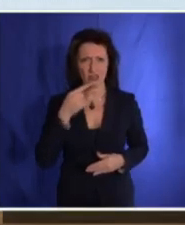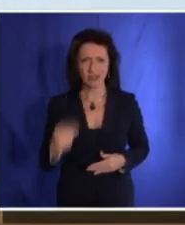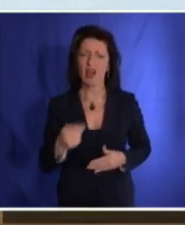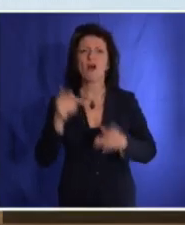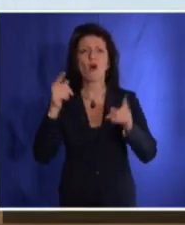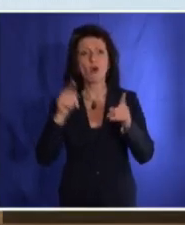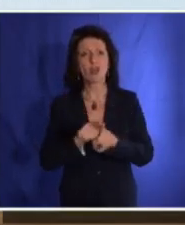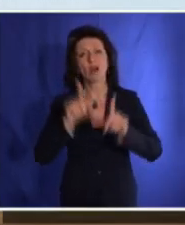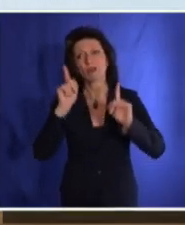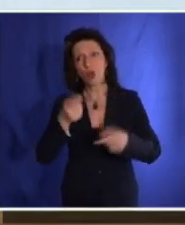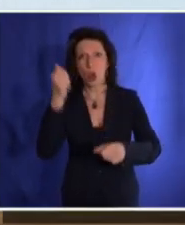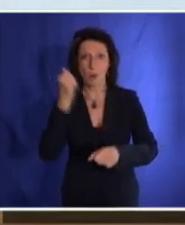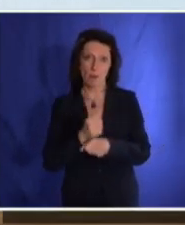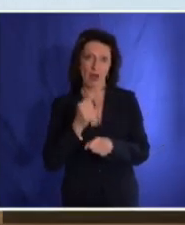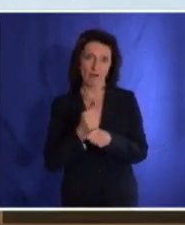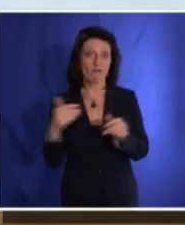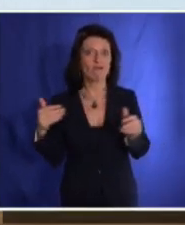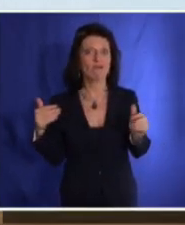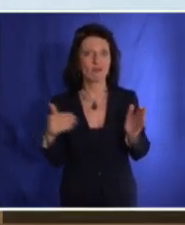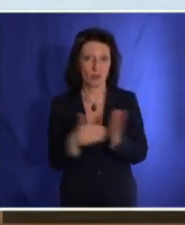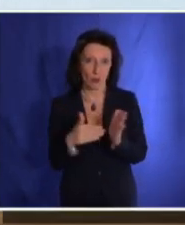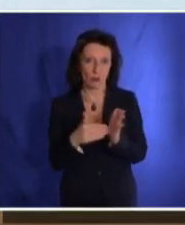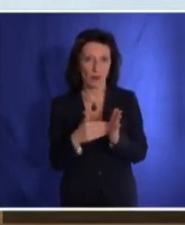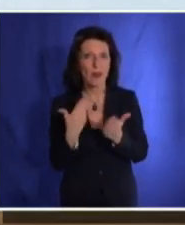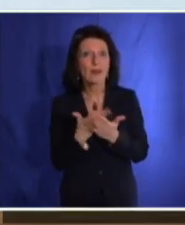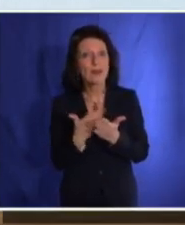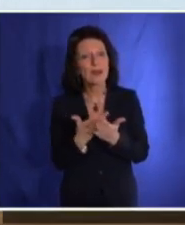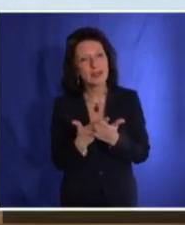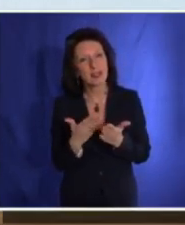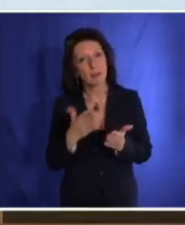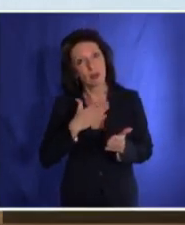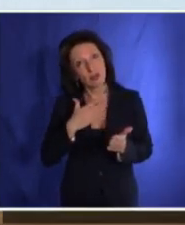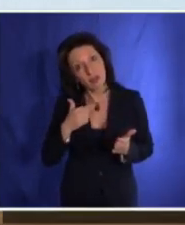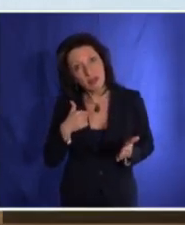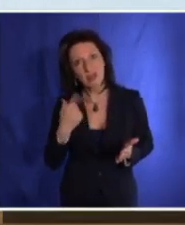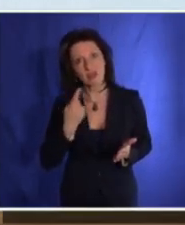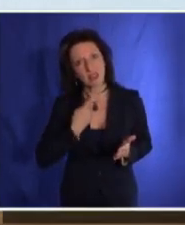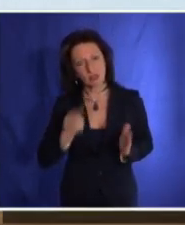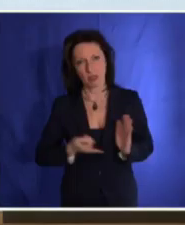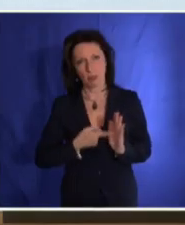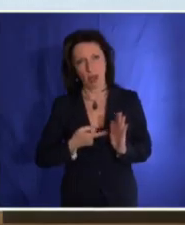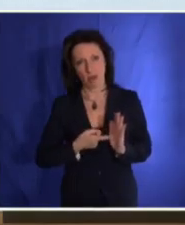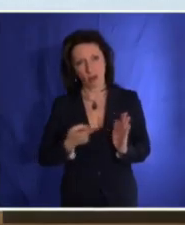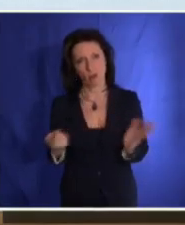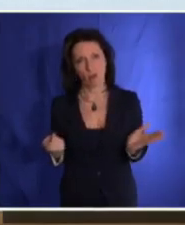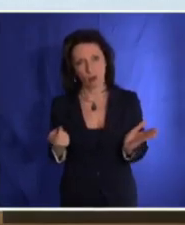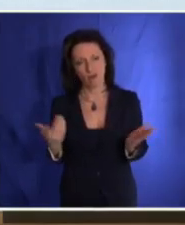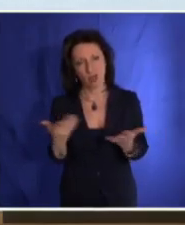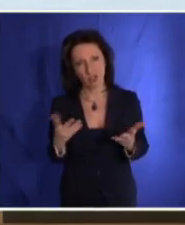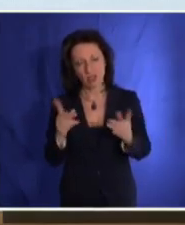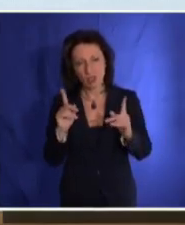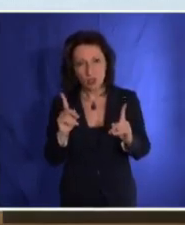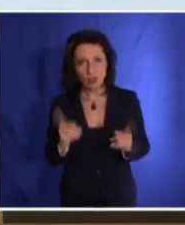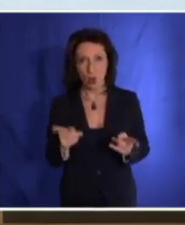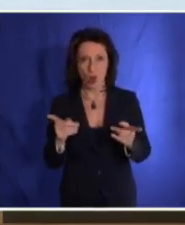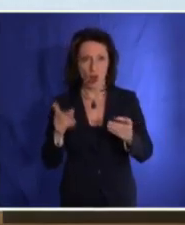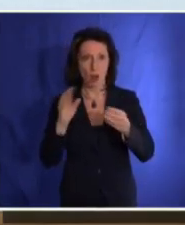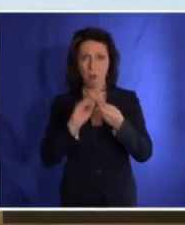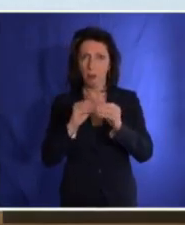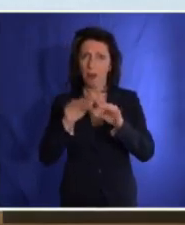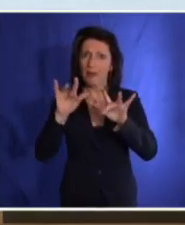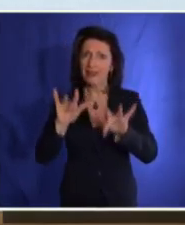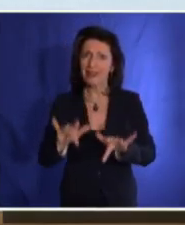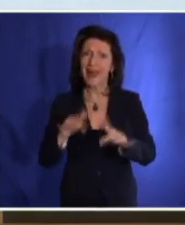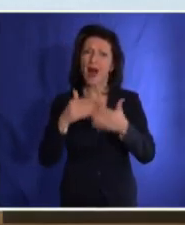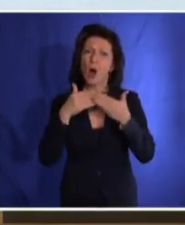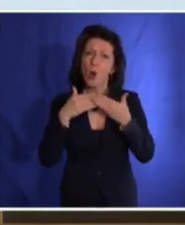ist. Und darum ist und bleibt mein Anspruch, dass wir offen darüber reden, wenn es Probleme gibt. Und